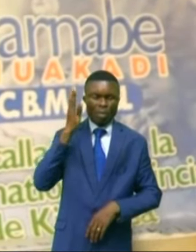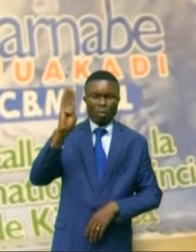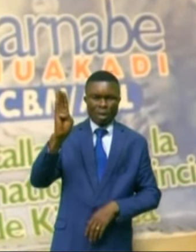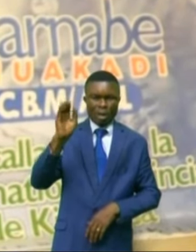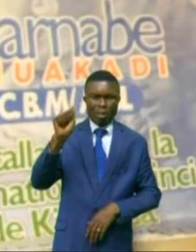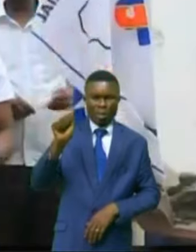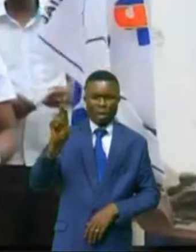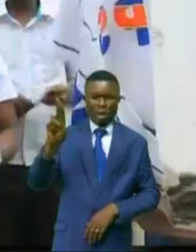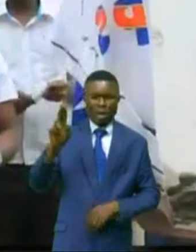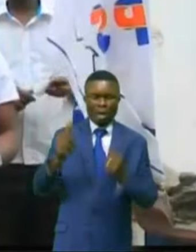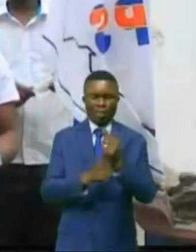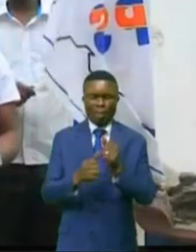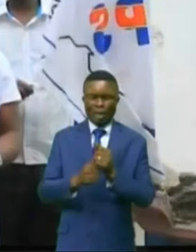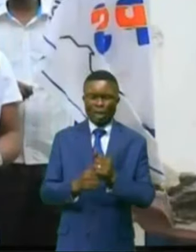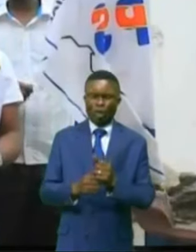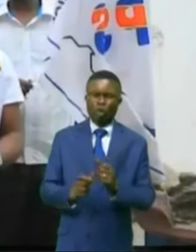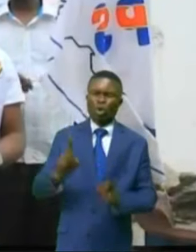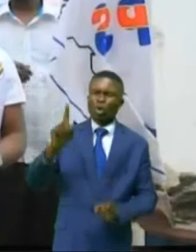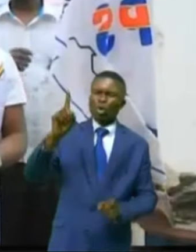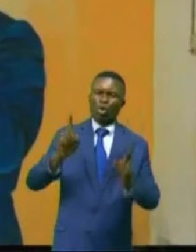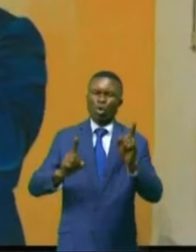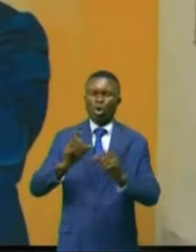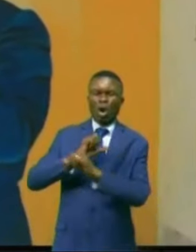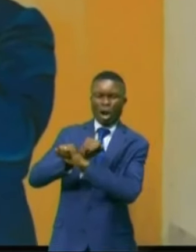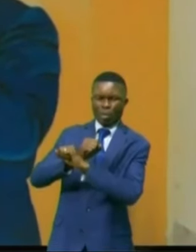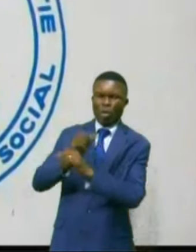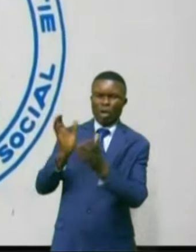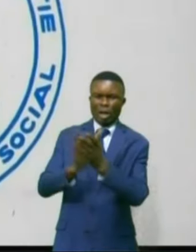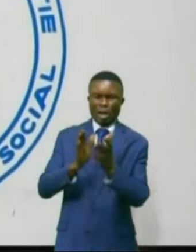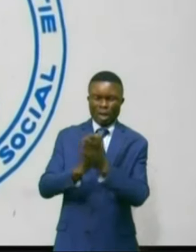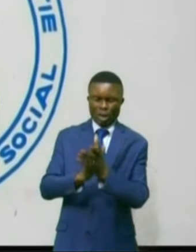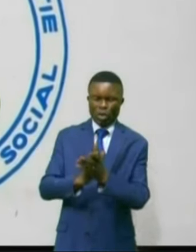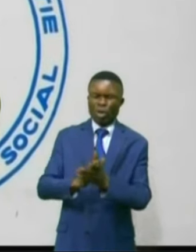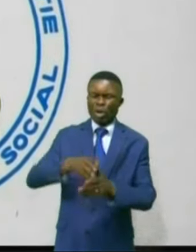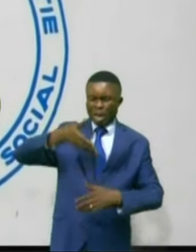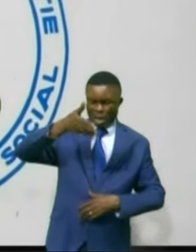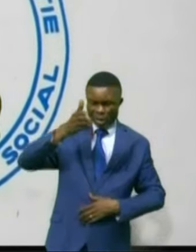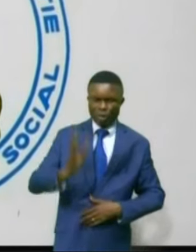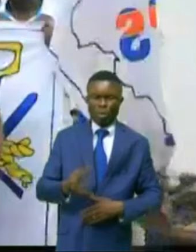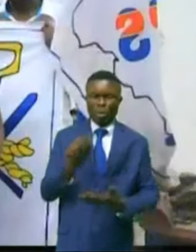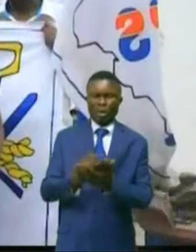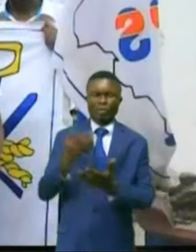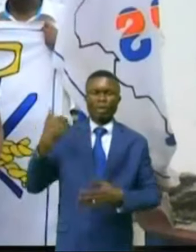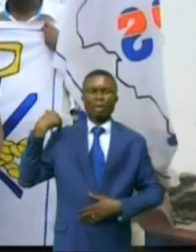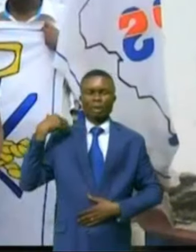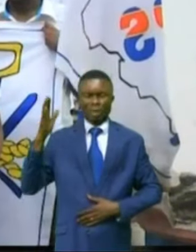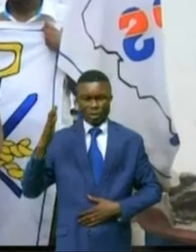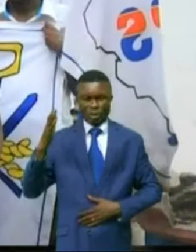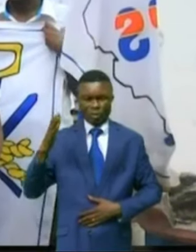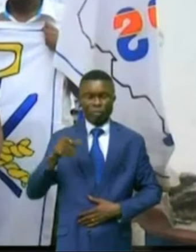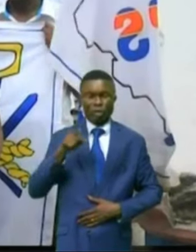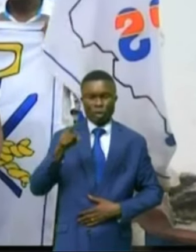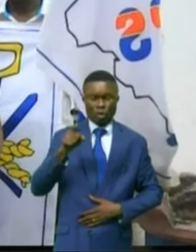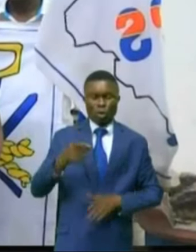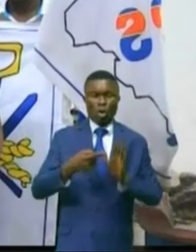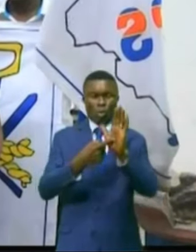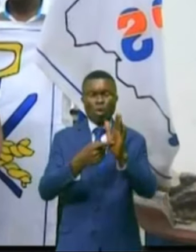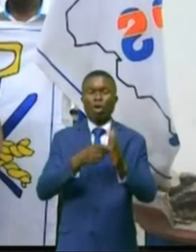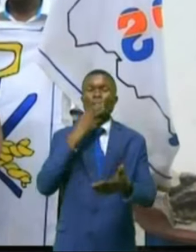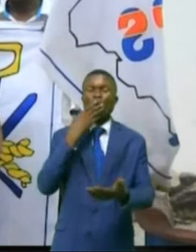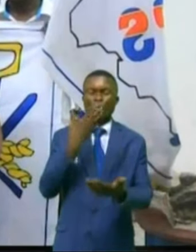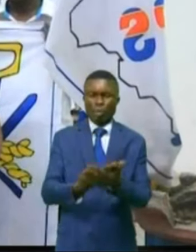espèce rare à protéger et une école de gestion orthodoxe des finances publiques. Celui-ci fait preuve de